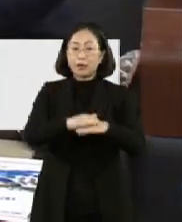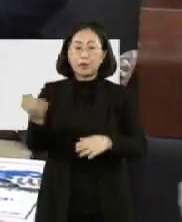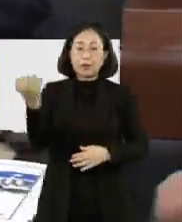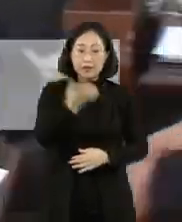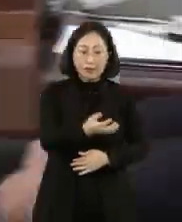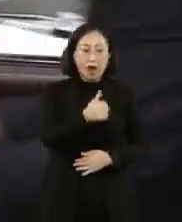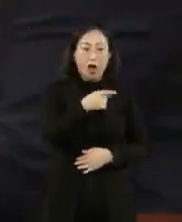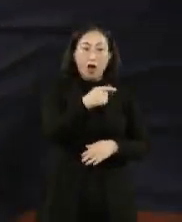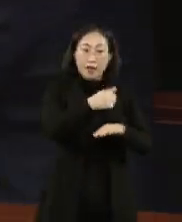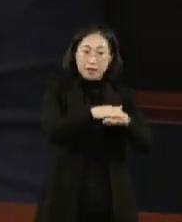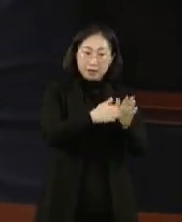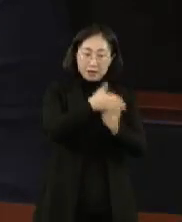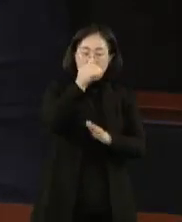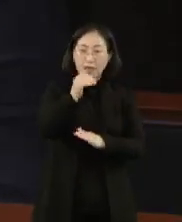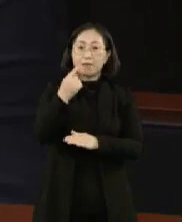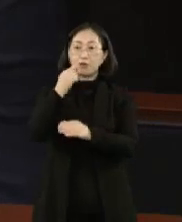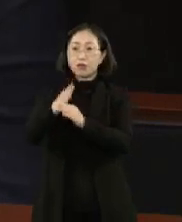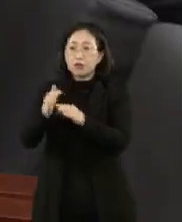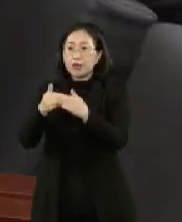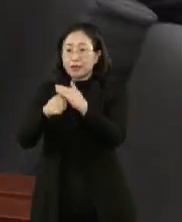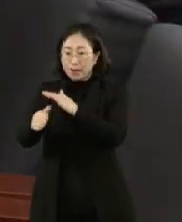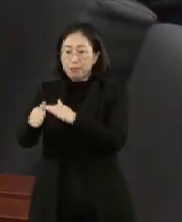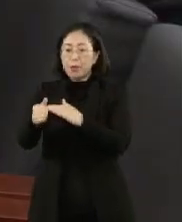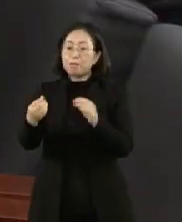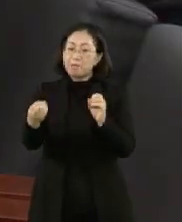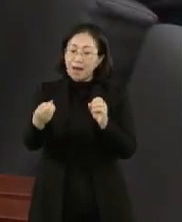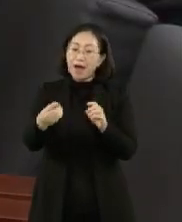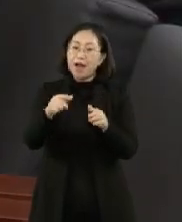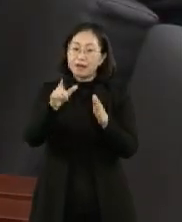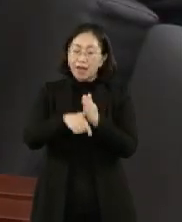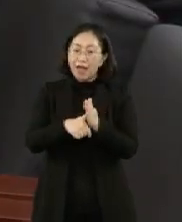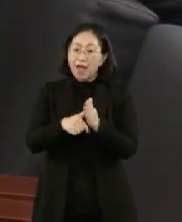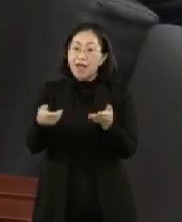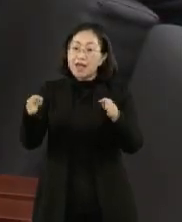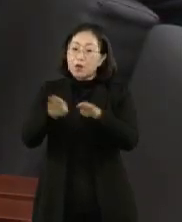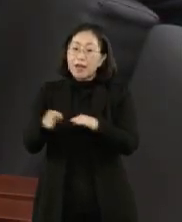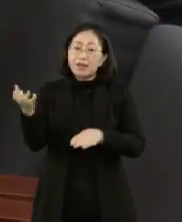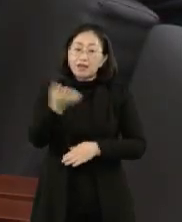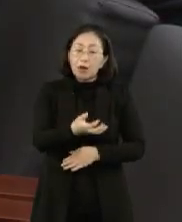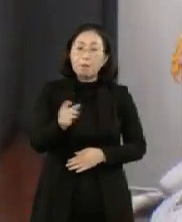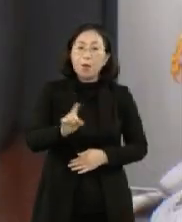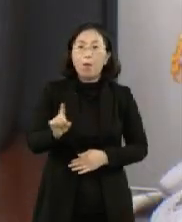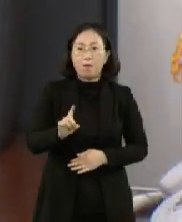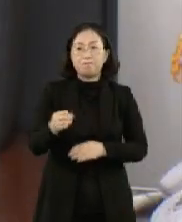허태정 시장과 이낙연 민주당 대표의 면담에서 해당 기관이 언급됐습니다.